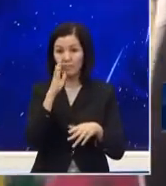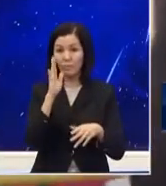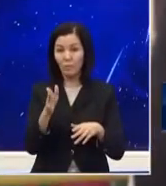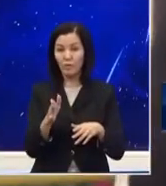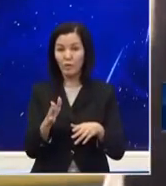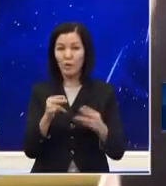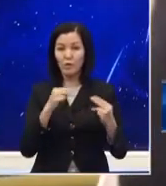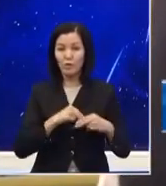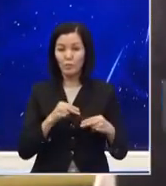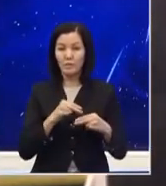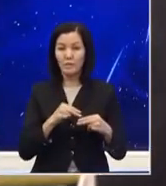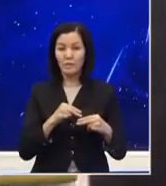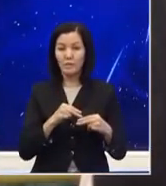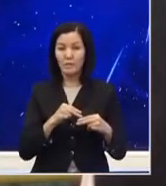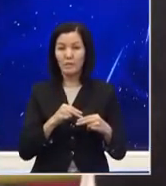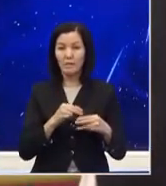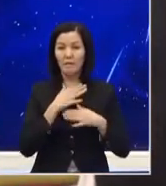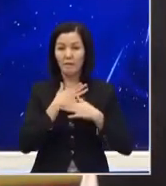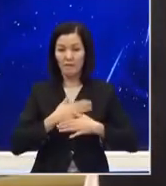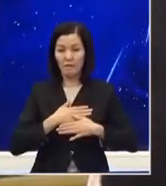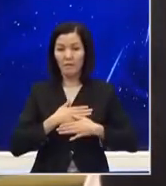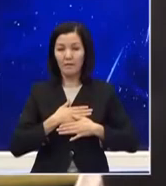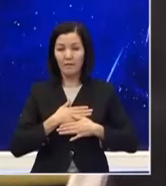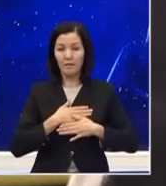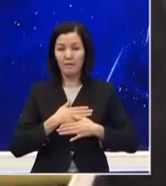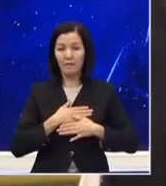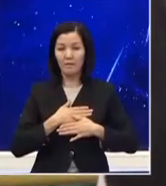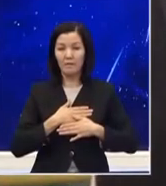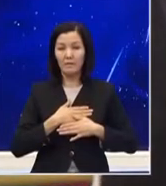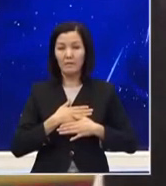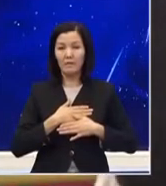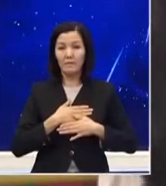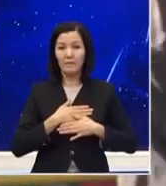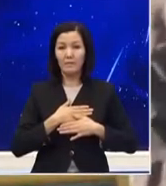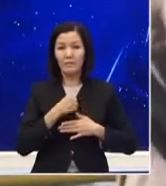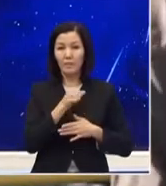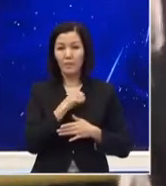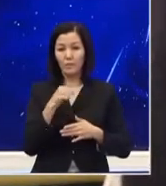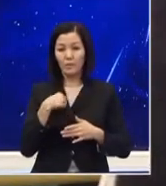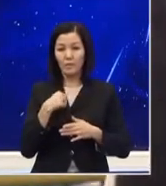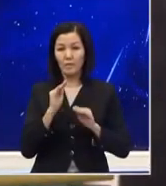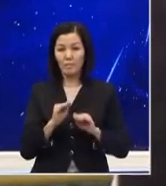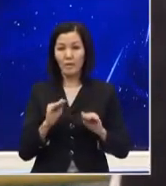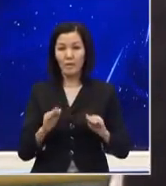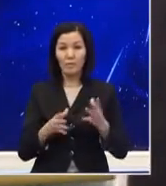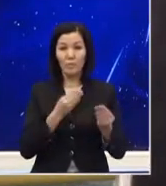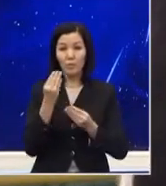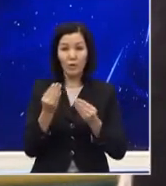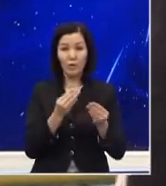жатыр. Жұмыстың аяғы қанағаттанарлық. Мынау өздерің бала болған уақытта мынандай кабер болған